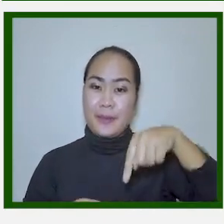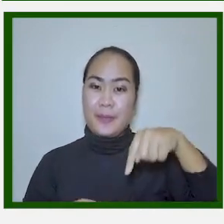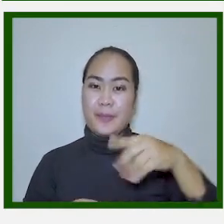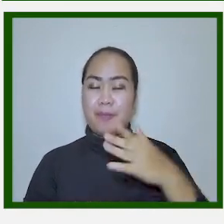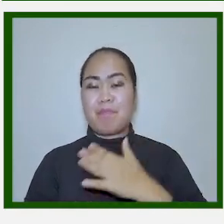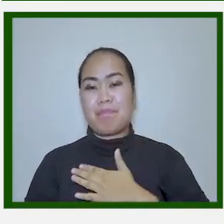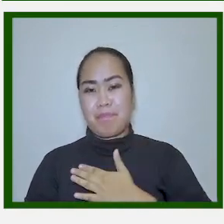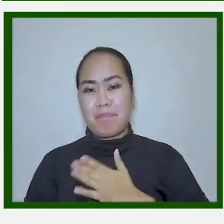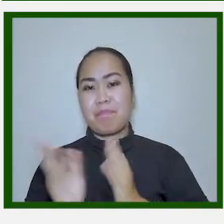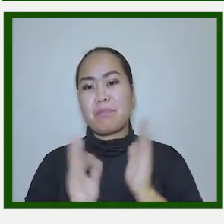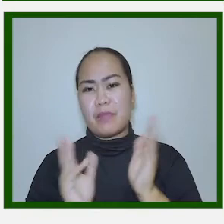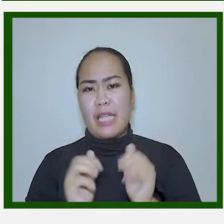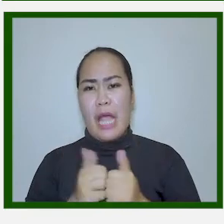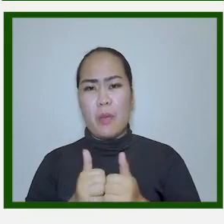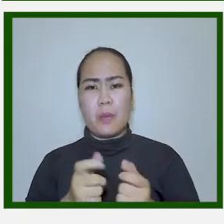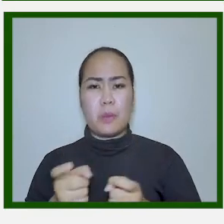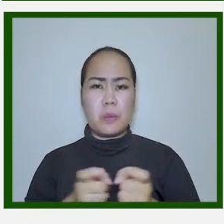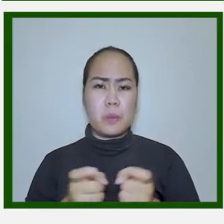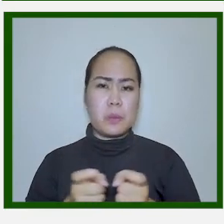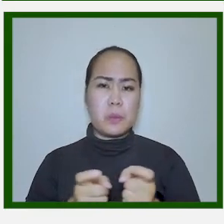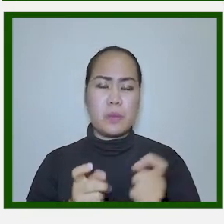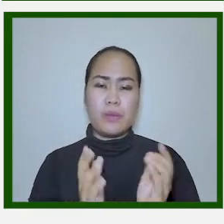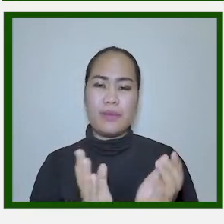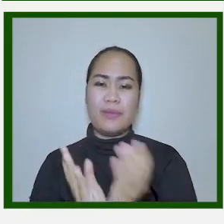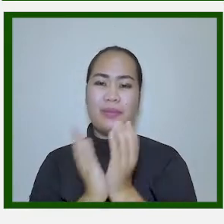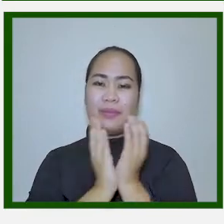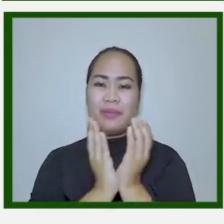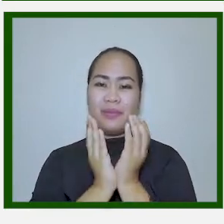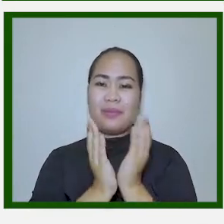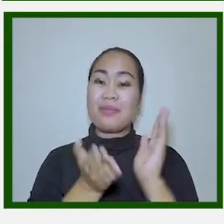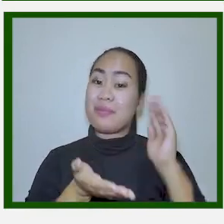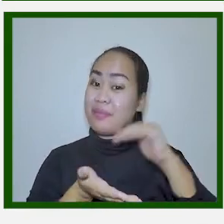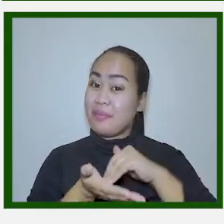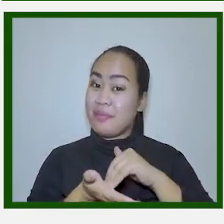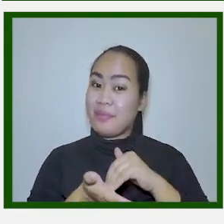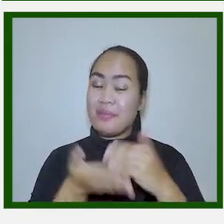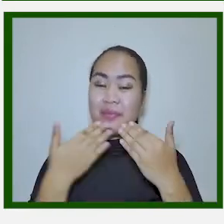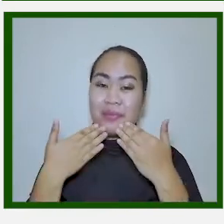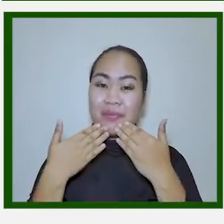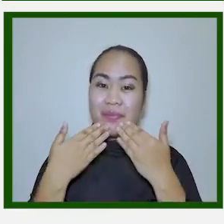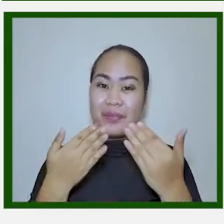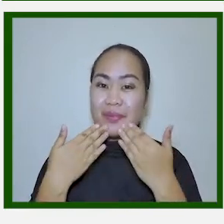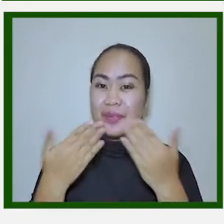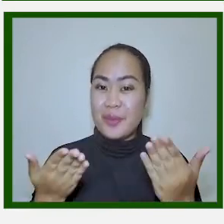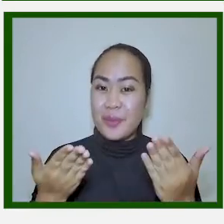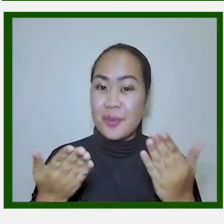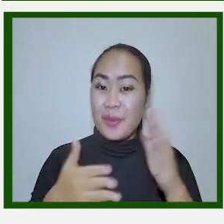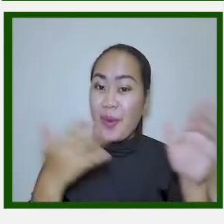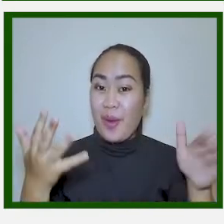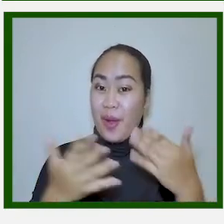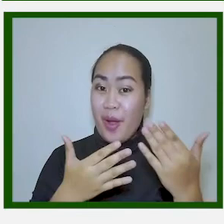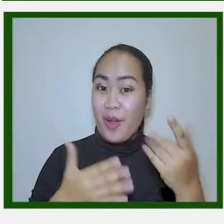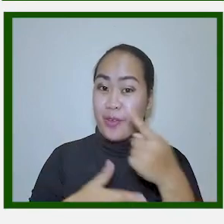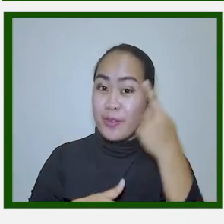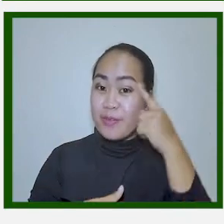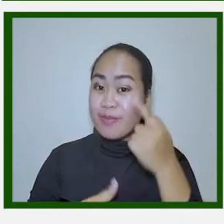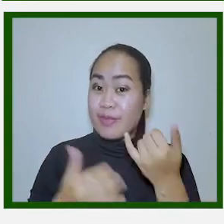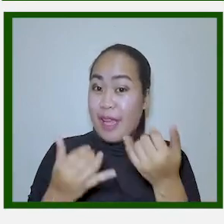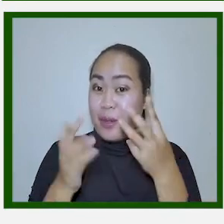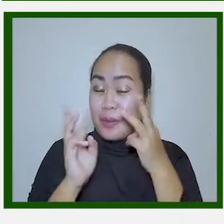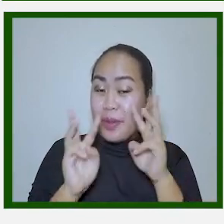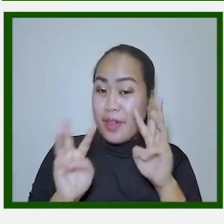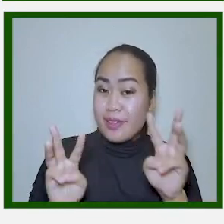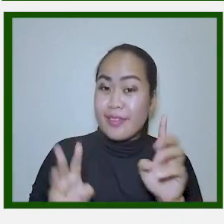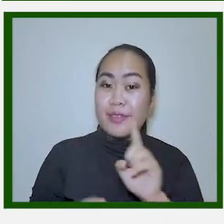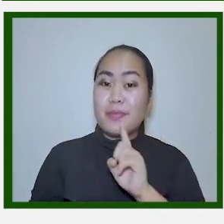aking pagpapasalamat po sa inyong lahat, sa inyong pakikinig. And rest assured that BSA will continue to do its best upang ihatid